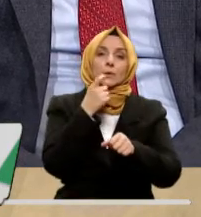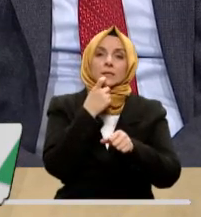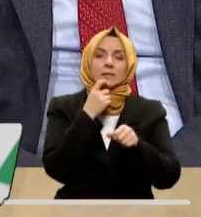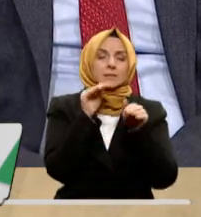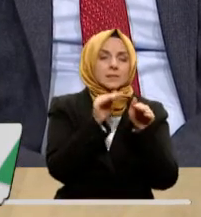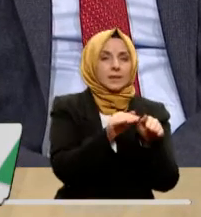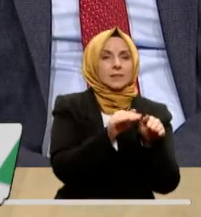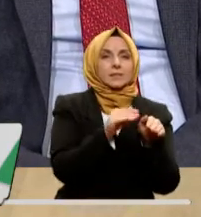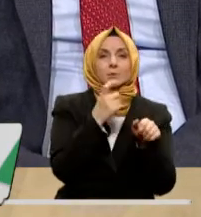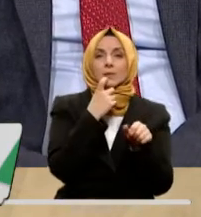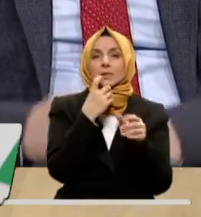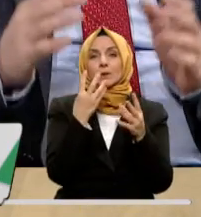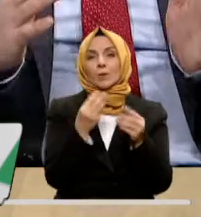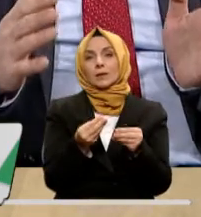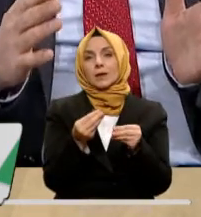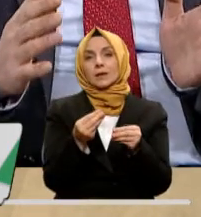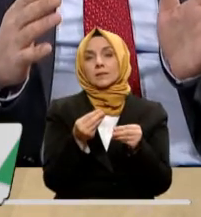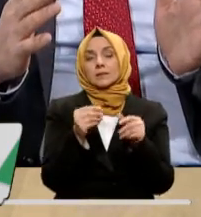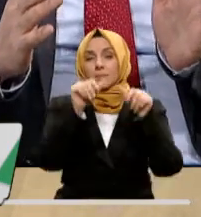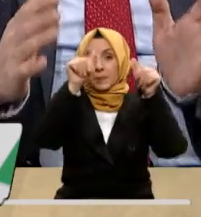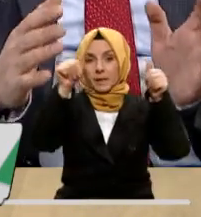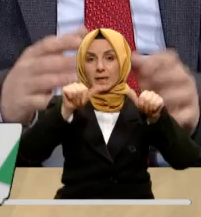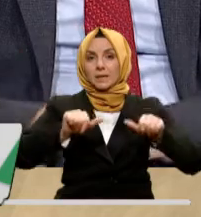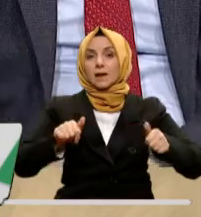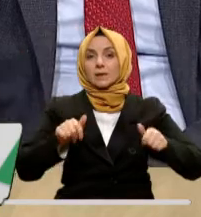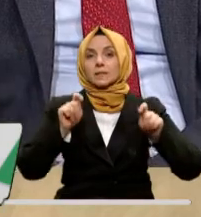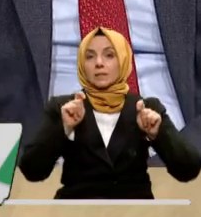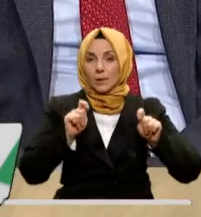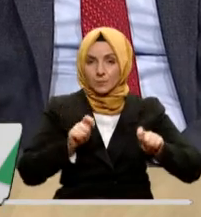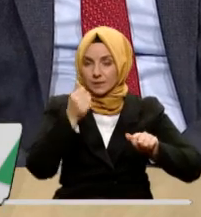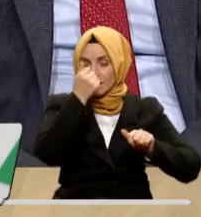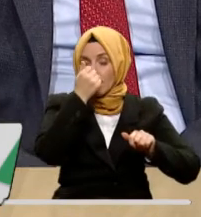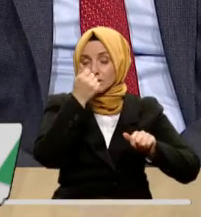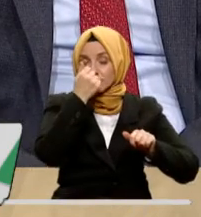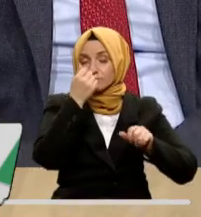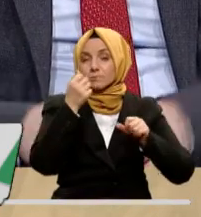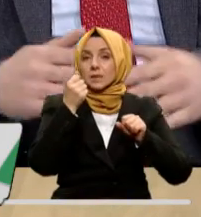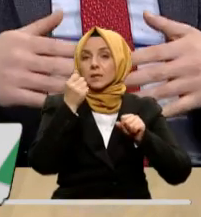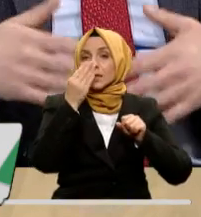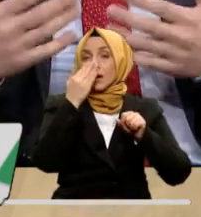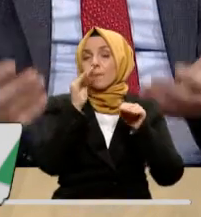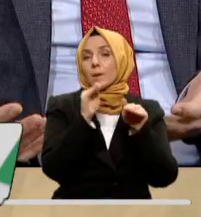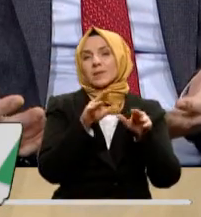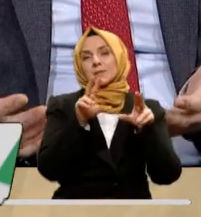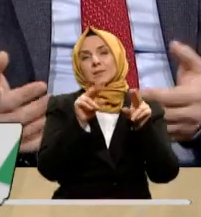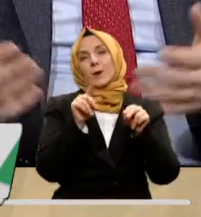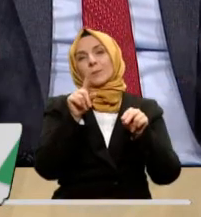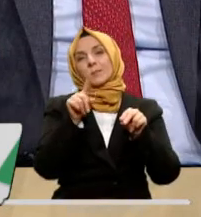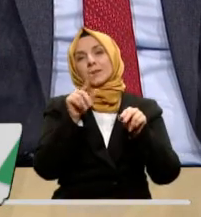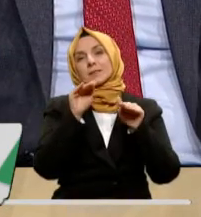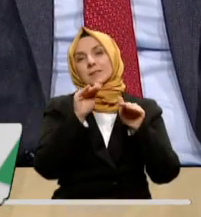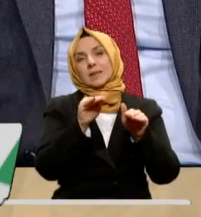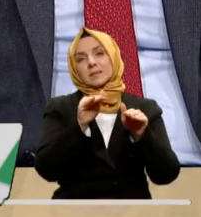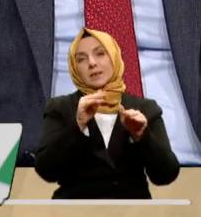ilan etti kan bankası kan bağışı da tam bir dayanışma örneği insan sene Milli bir ihtiyaç